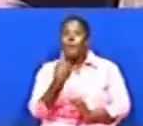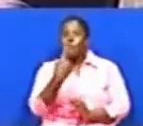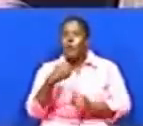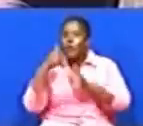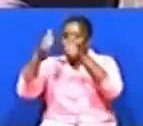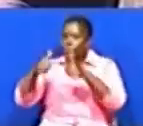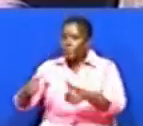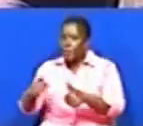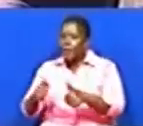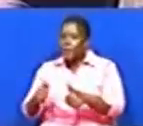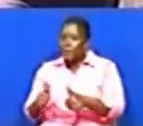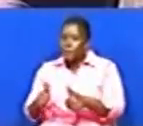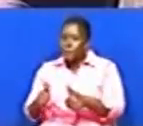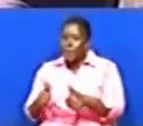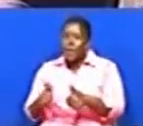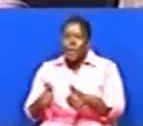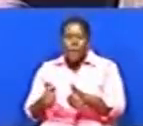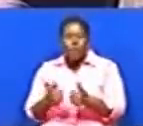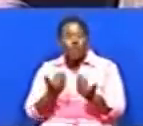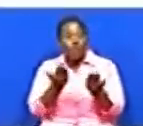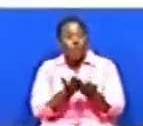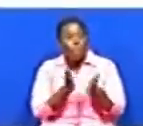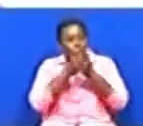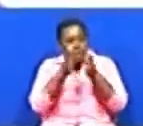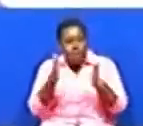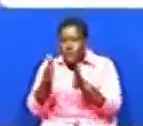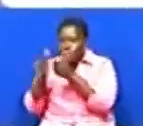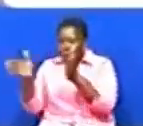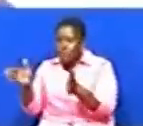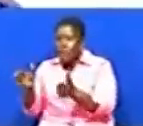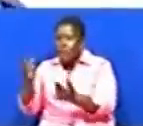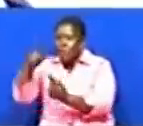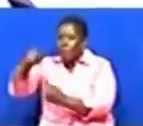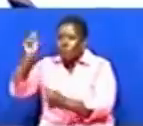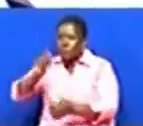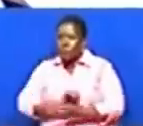chama kutangaza kusudio la kuwania nafasi za uongozi serikalini.